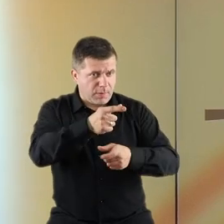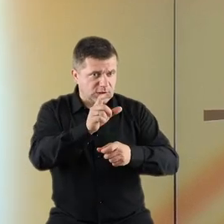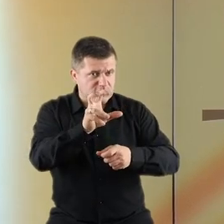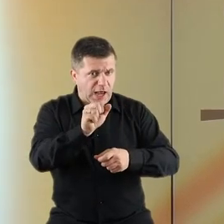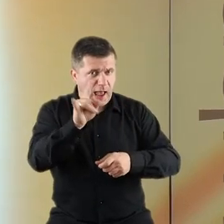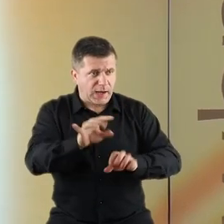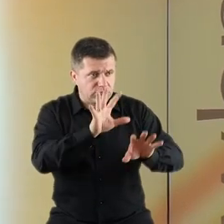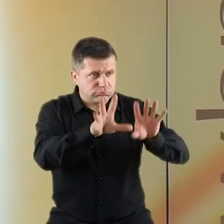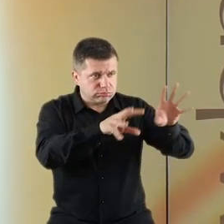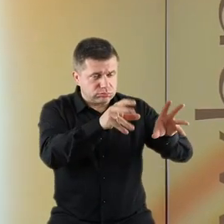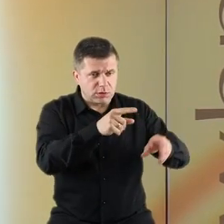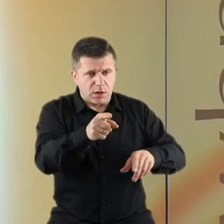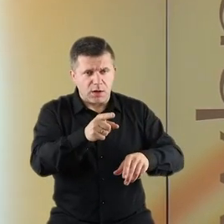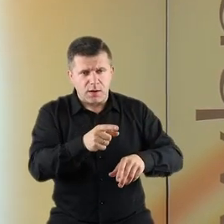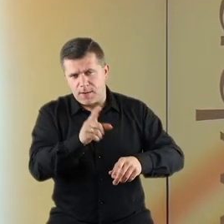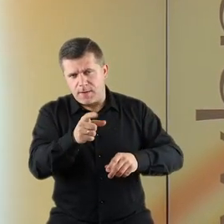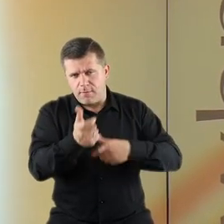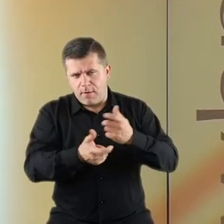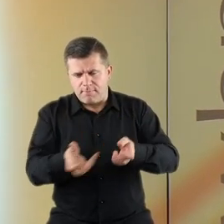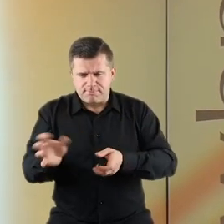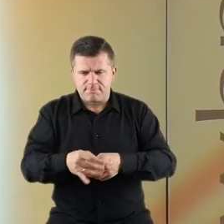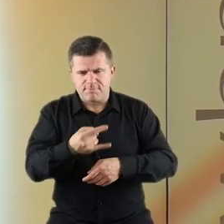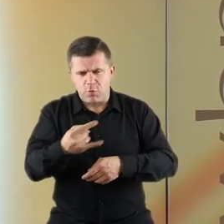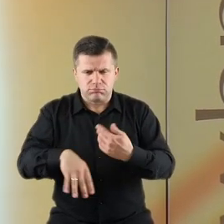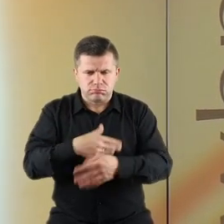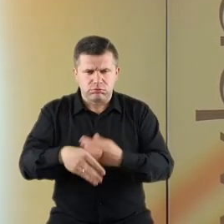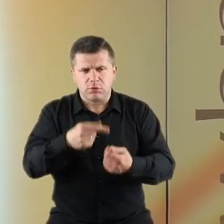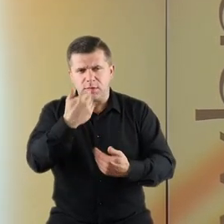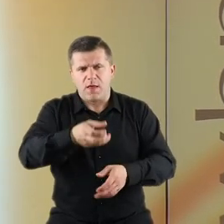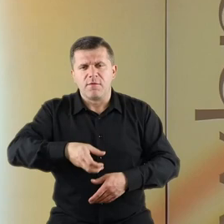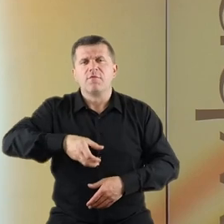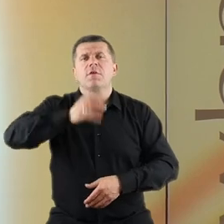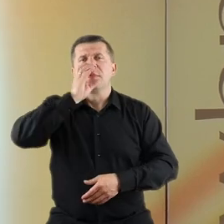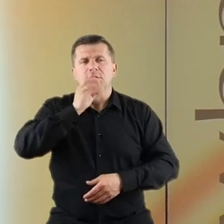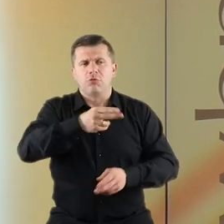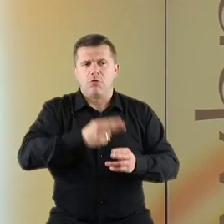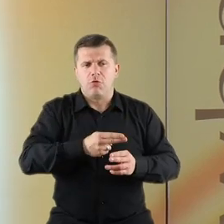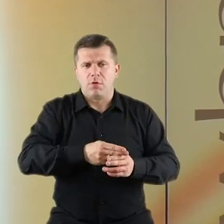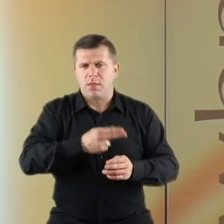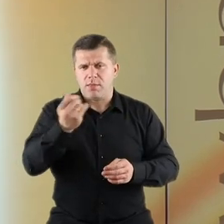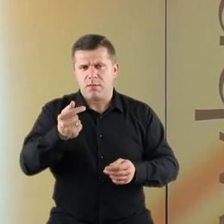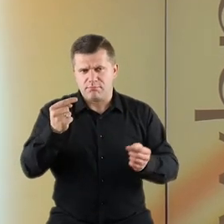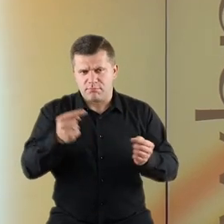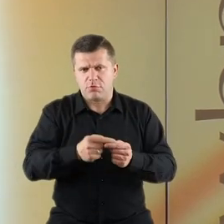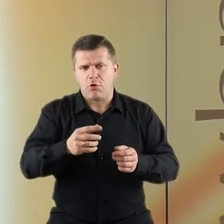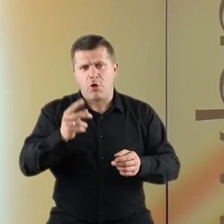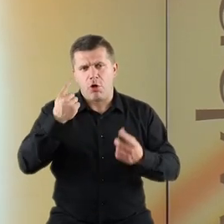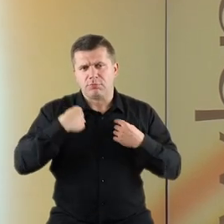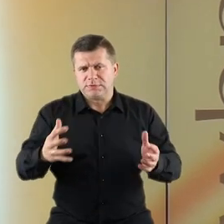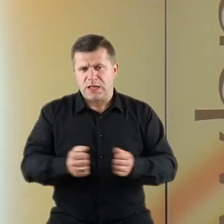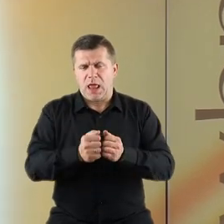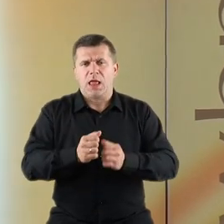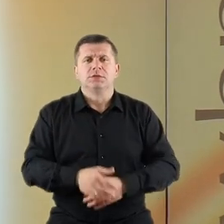pewnej osoby wzrokiem I popiół z tego zmniejsza przywódcą podają do wypicia pacjentowi tylko najpierw trzeba taką osobę znaleźć